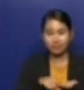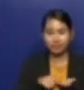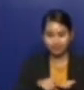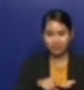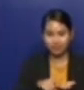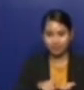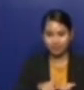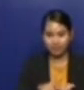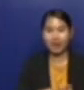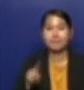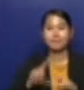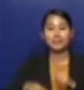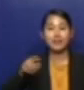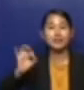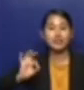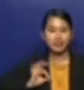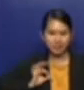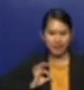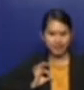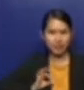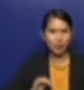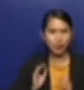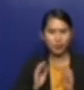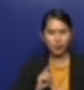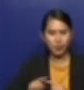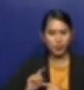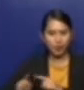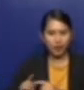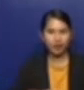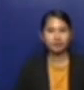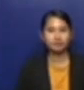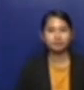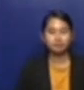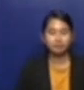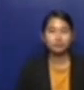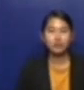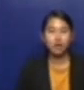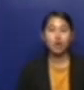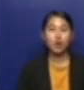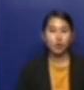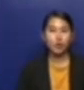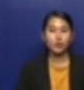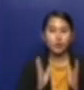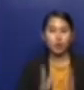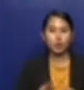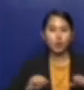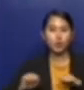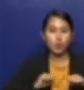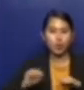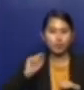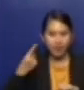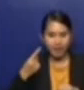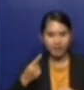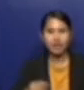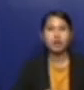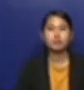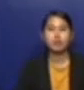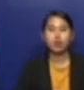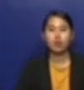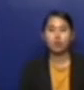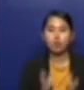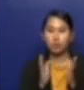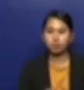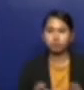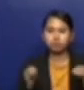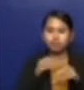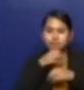แทนหลายๆคนทั้งเป็นคนรุ่นใหม่คนรุ่นกลางและคนรุ่นที่จะเก่